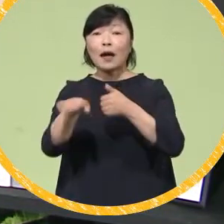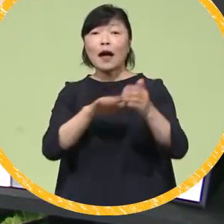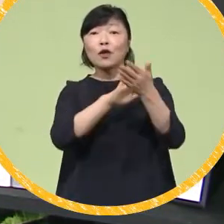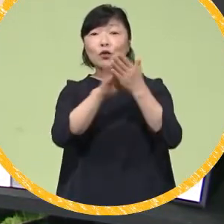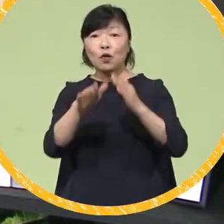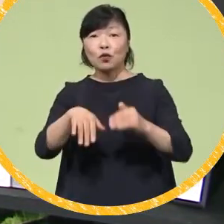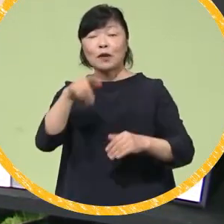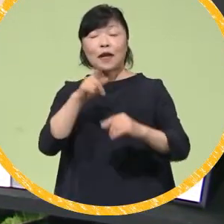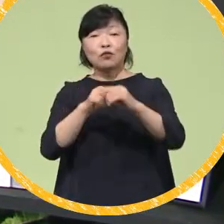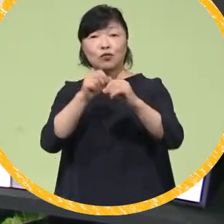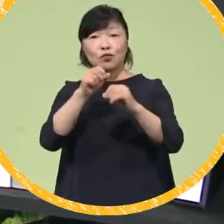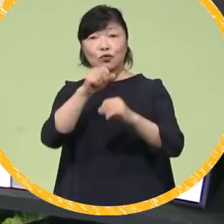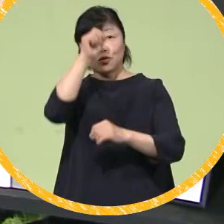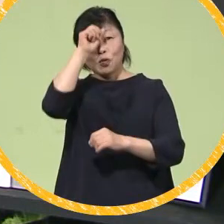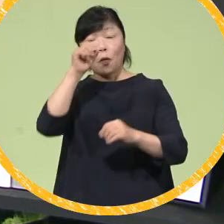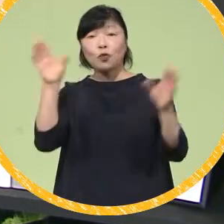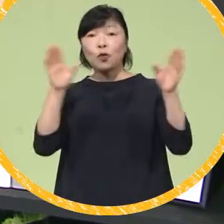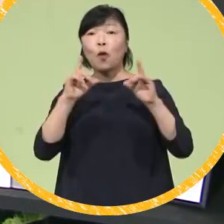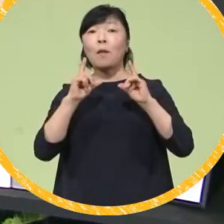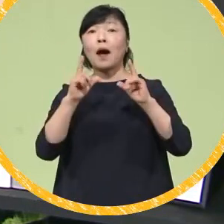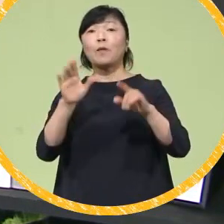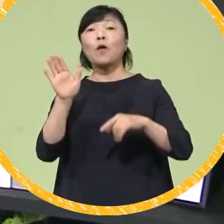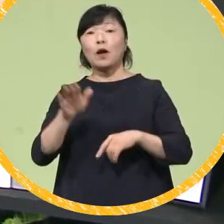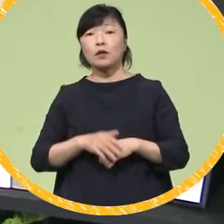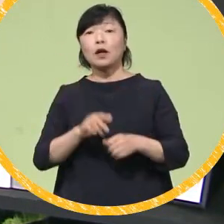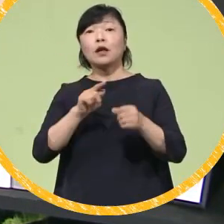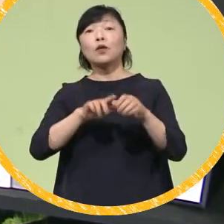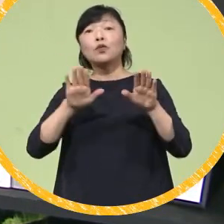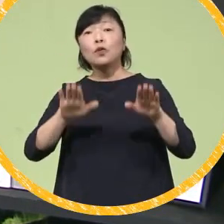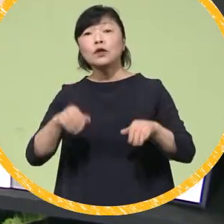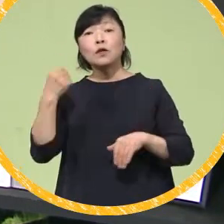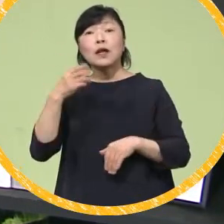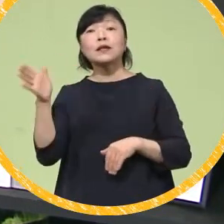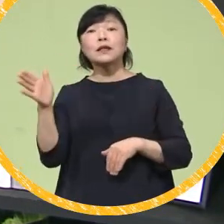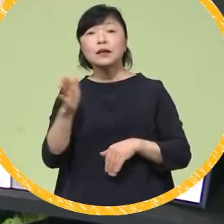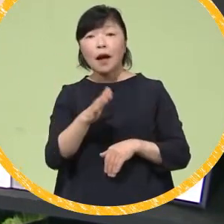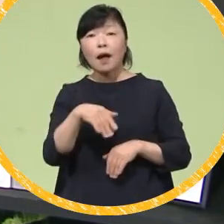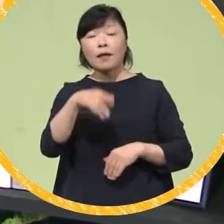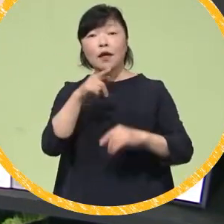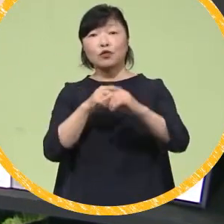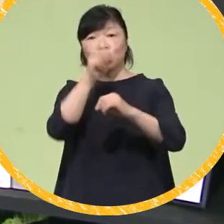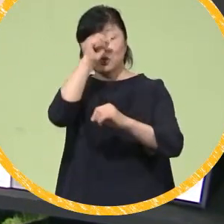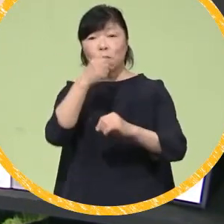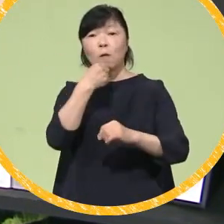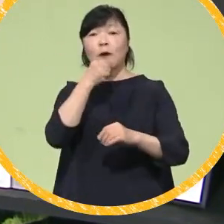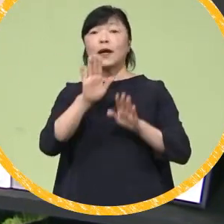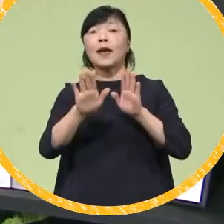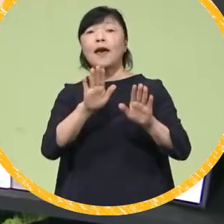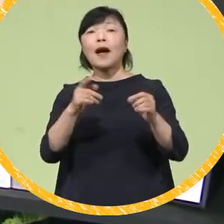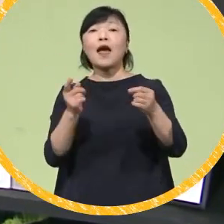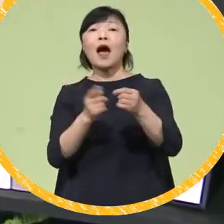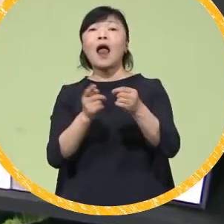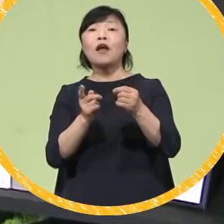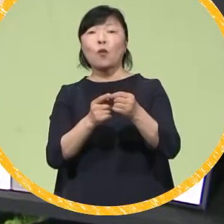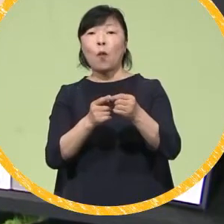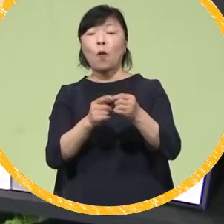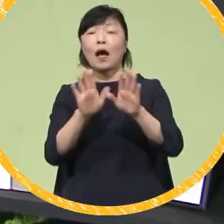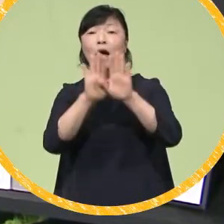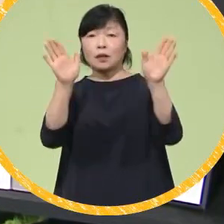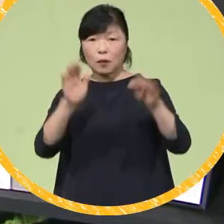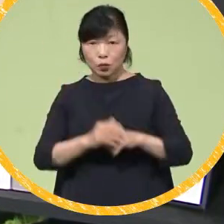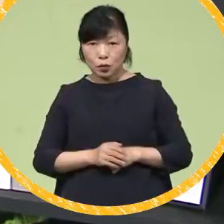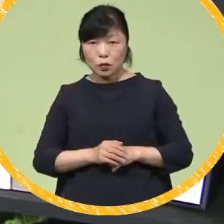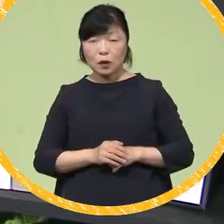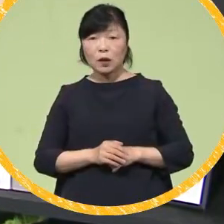症情報も発表されているんですよね。 はい、あの今年の夏からですね熱中症警戒アラートというのが始まりまして